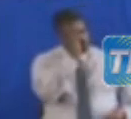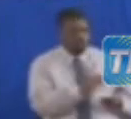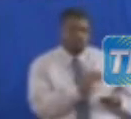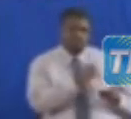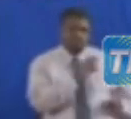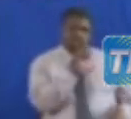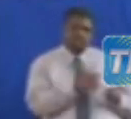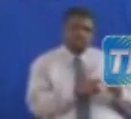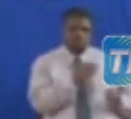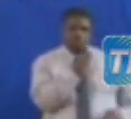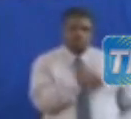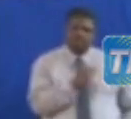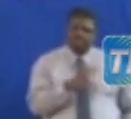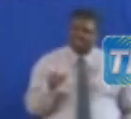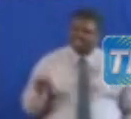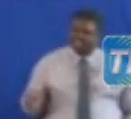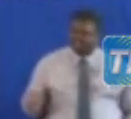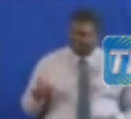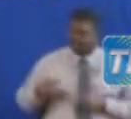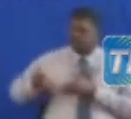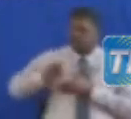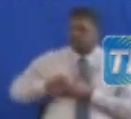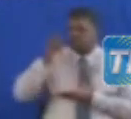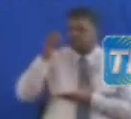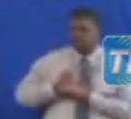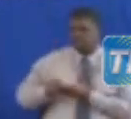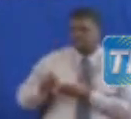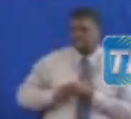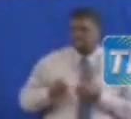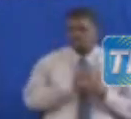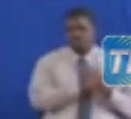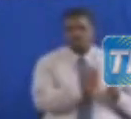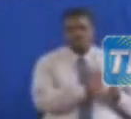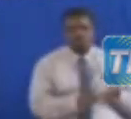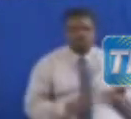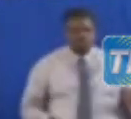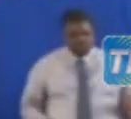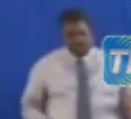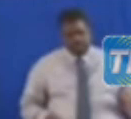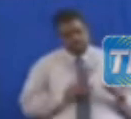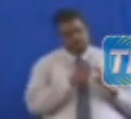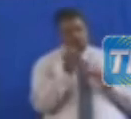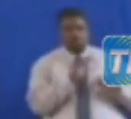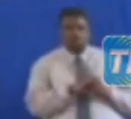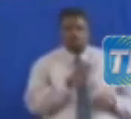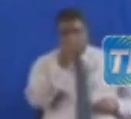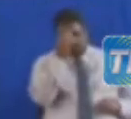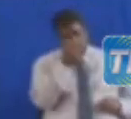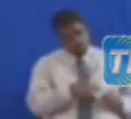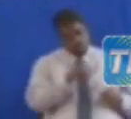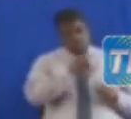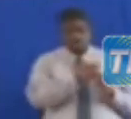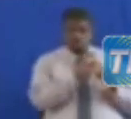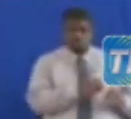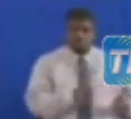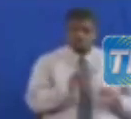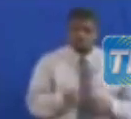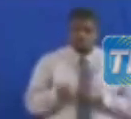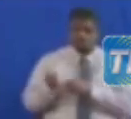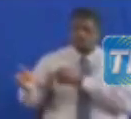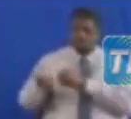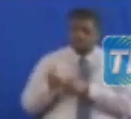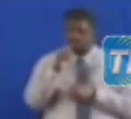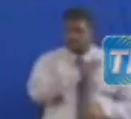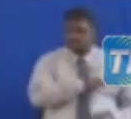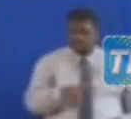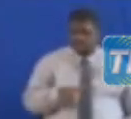kuwapunguzia gharama wananchi na kuongeza uandikishaji wa wanafunzi, kuongeza miundombinu ya elimu ili kuboresha na kusogeza mazingira